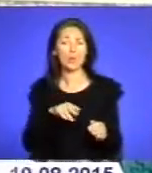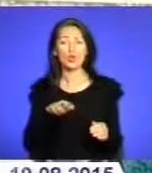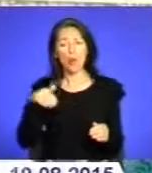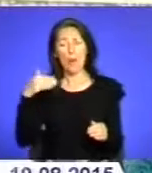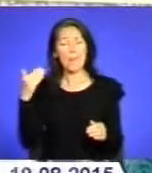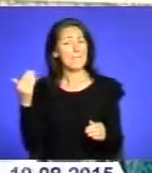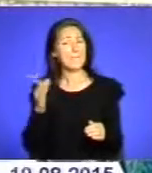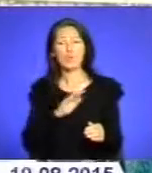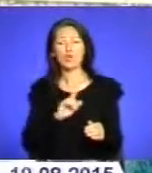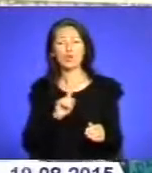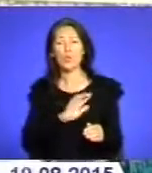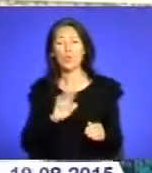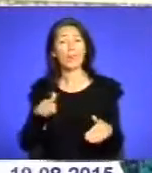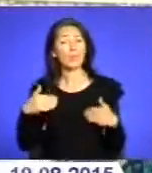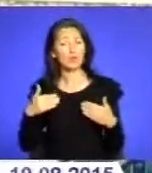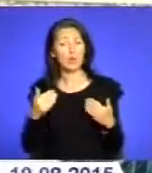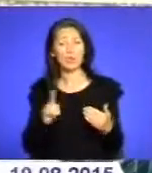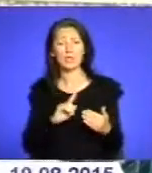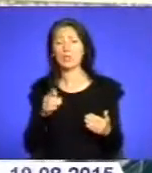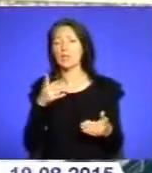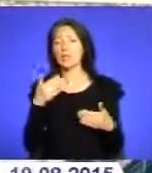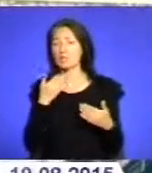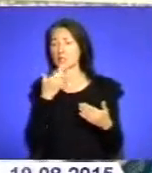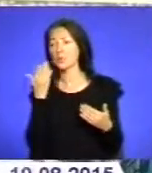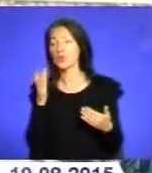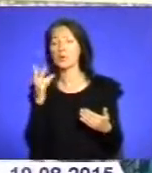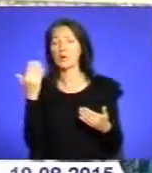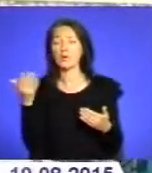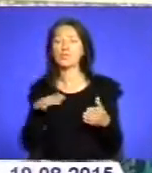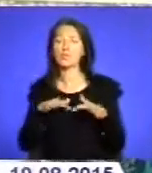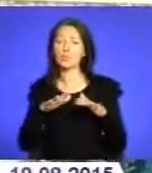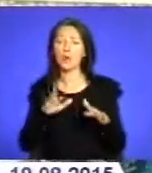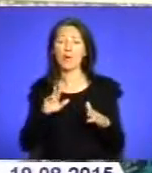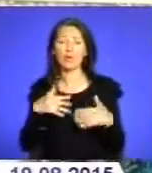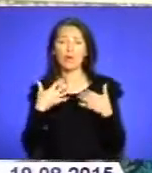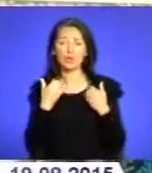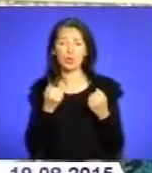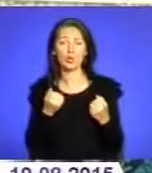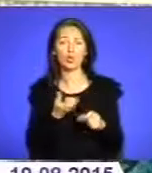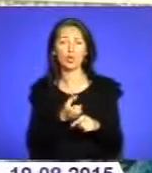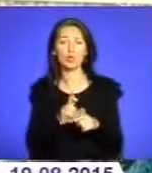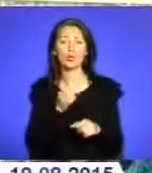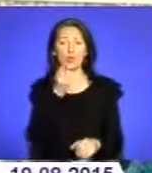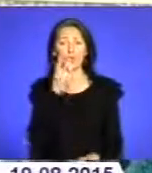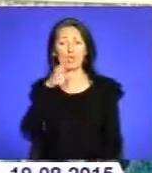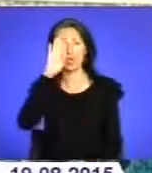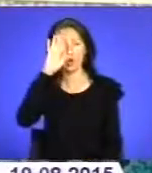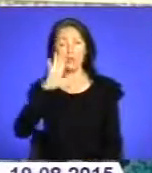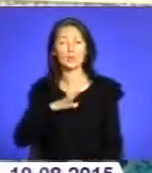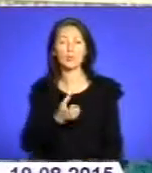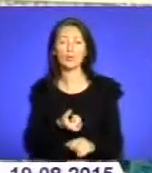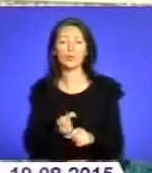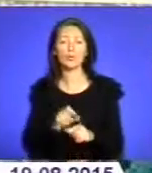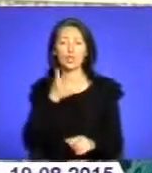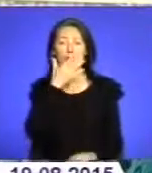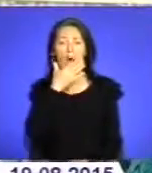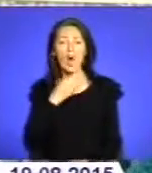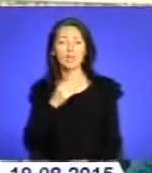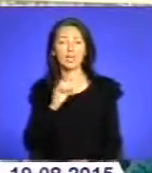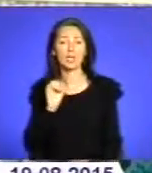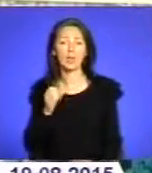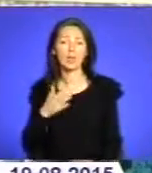привітатися, щоб не запитати, як ваші справи, як ваше здоров'я. Дуже хороший хлопець був, дуже гарний. І